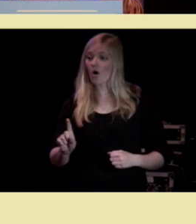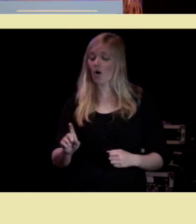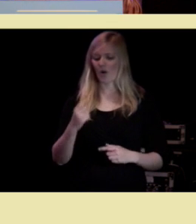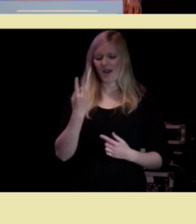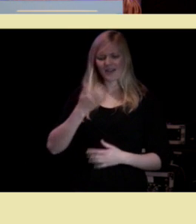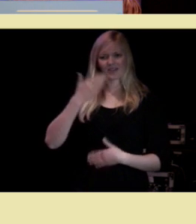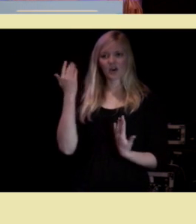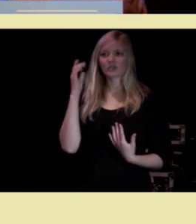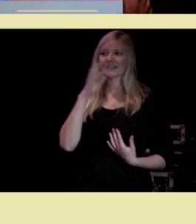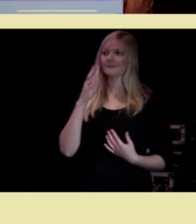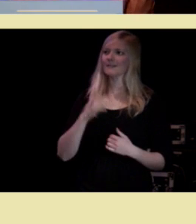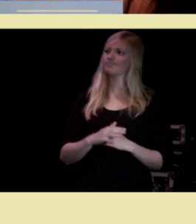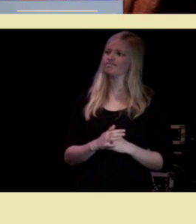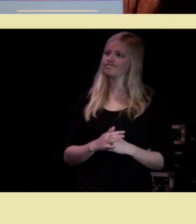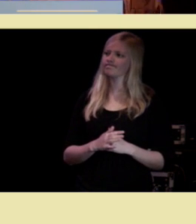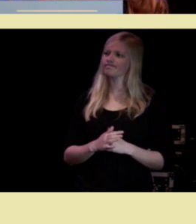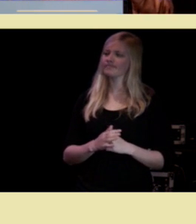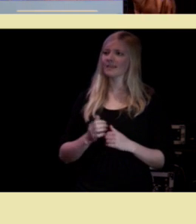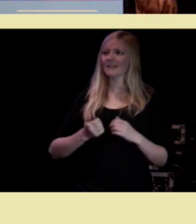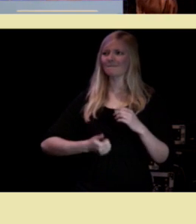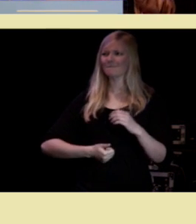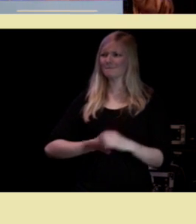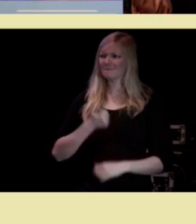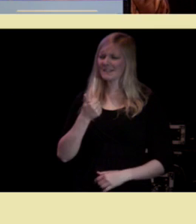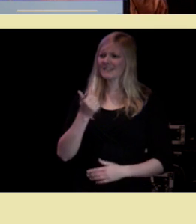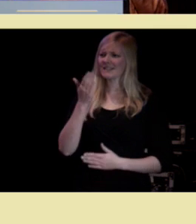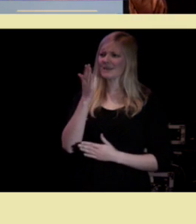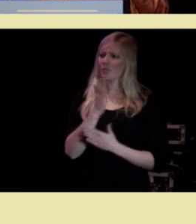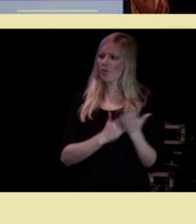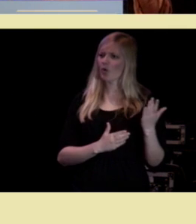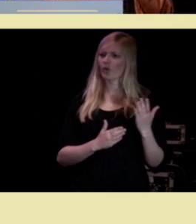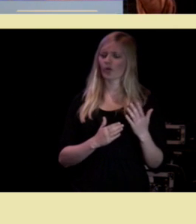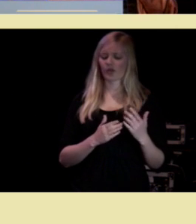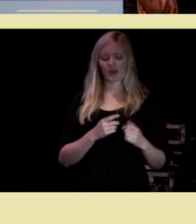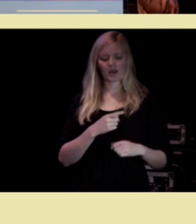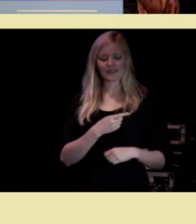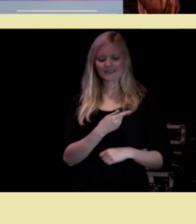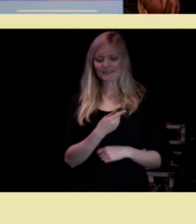dette en veldig viktig måte